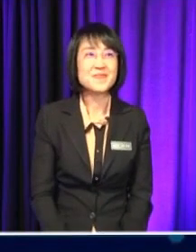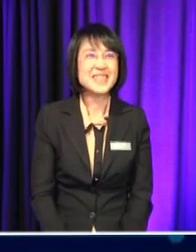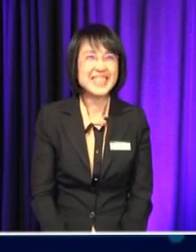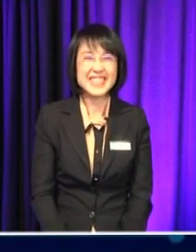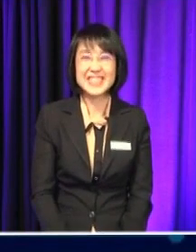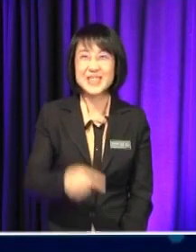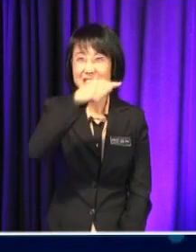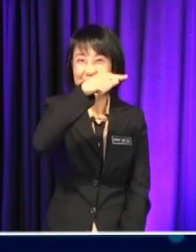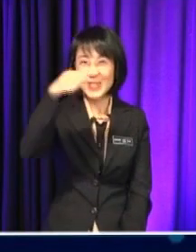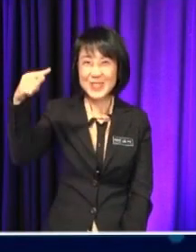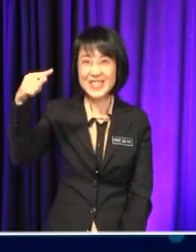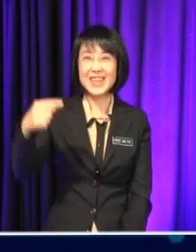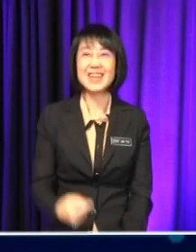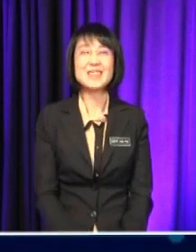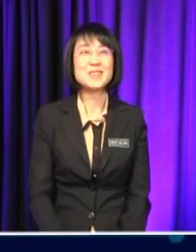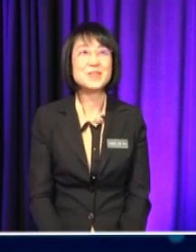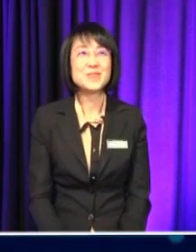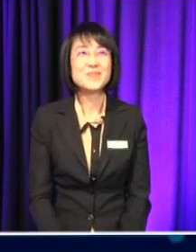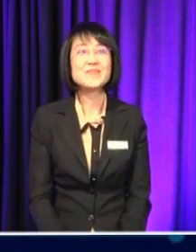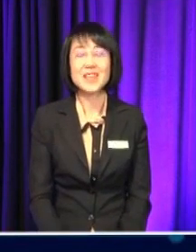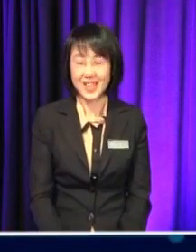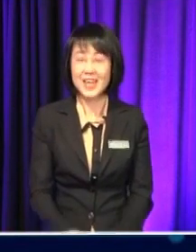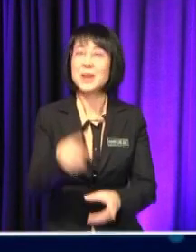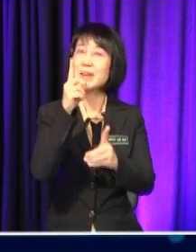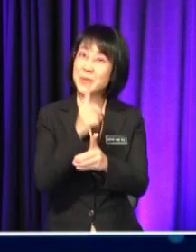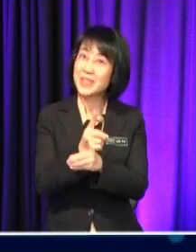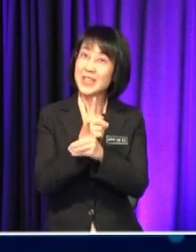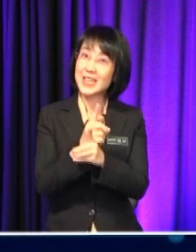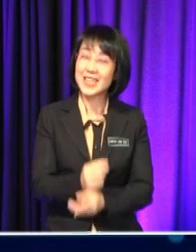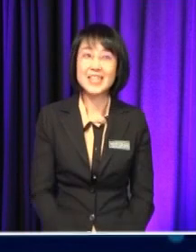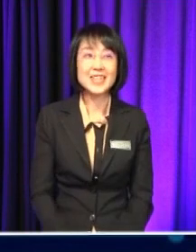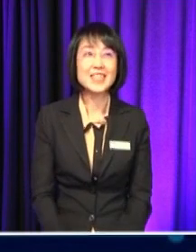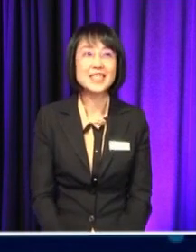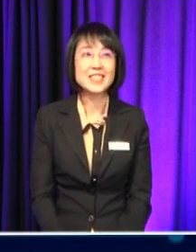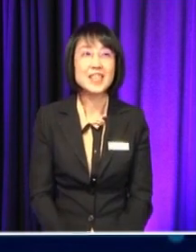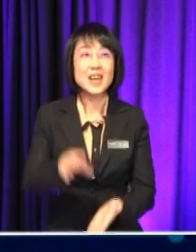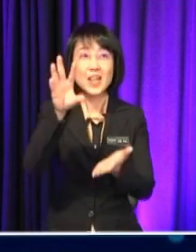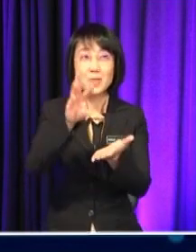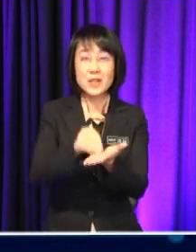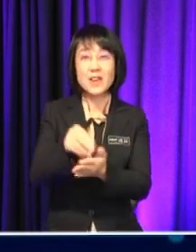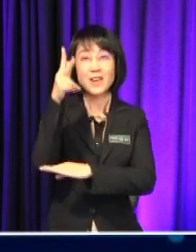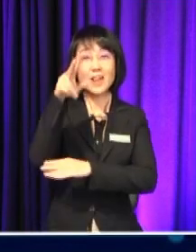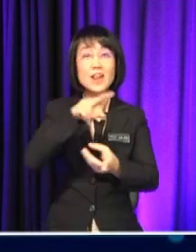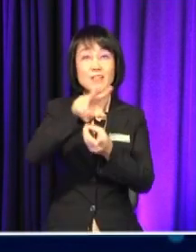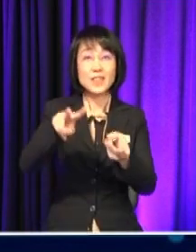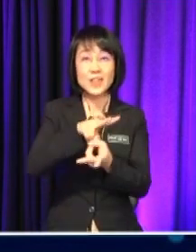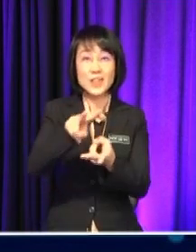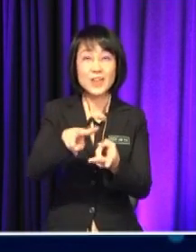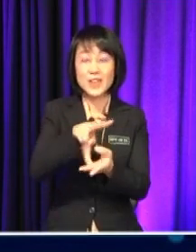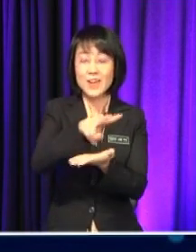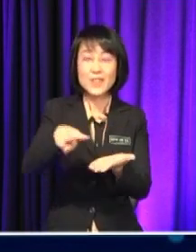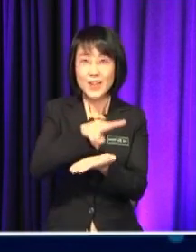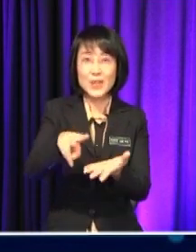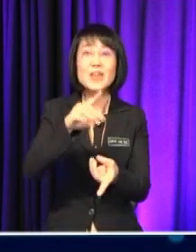luruskan kita tegakkan saja iya beragam video digital simbolnya ya